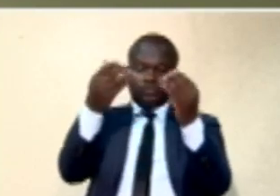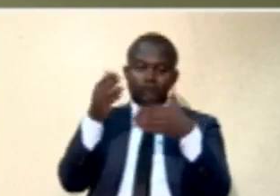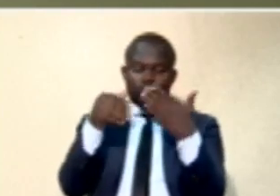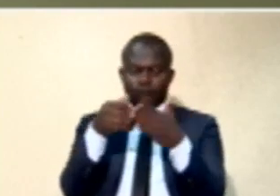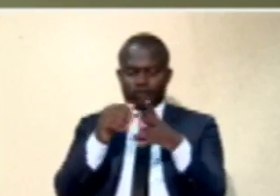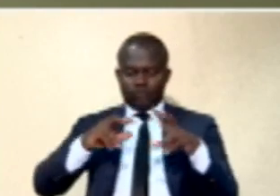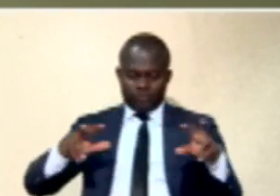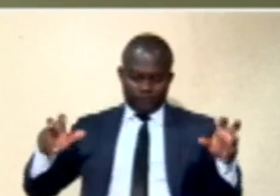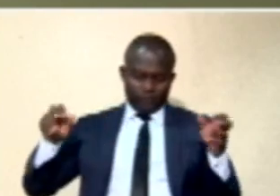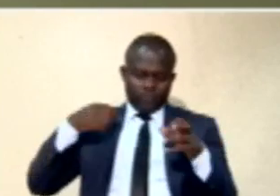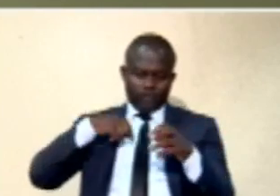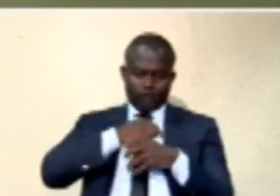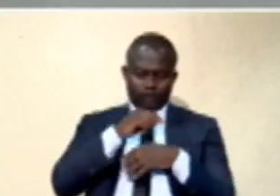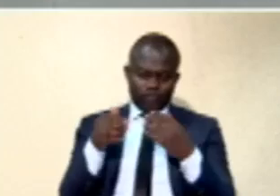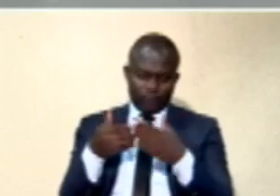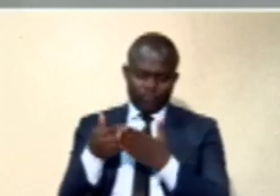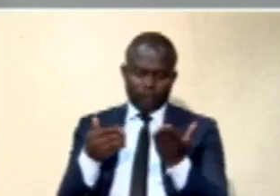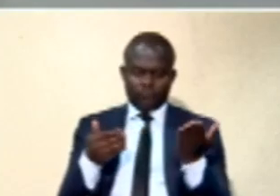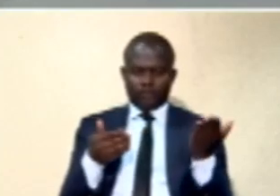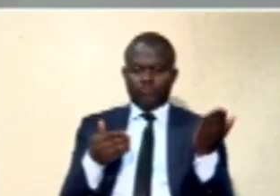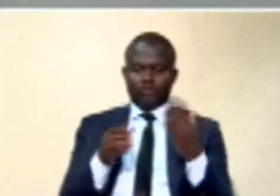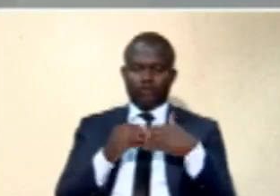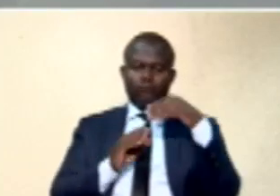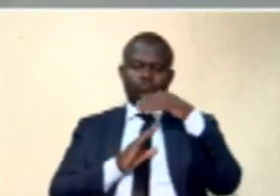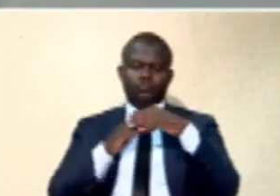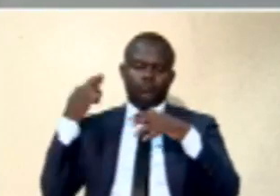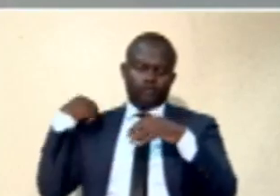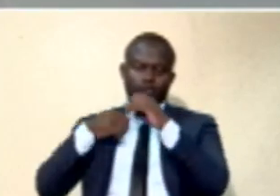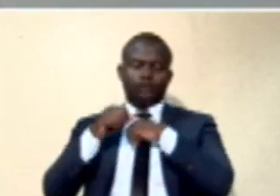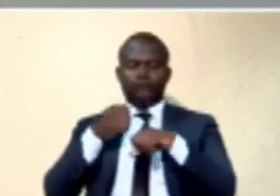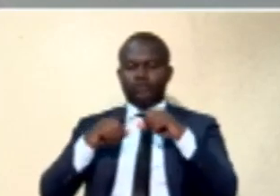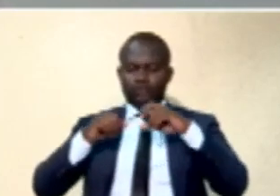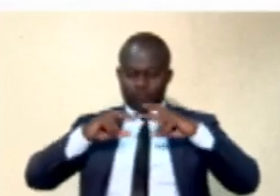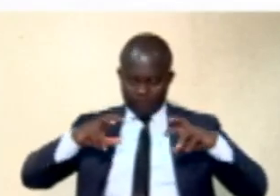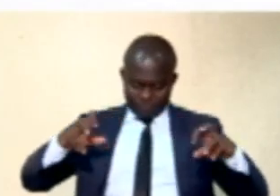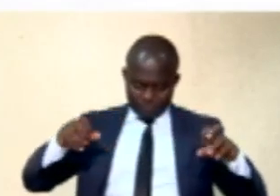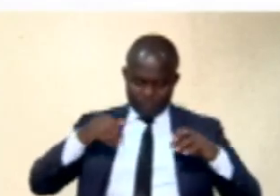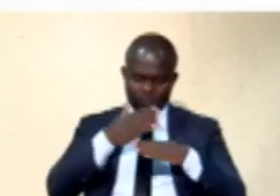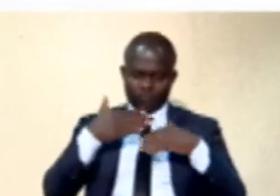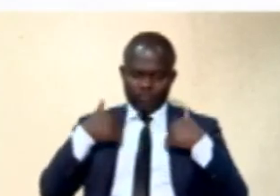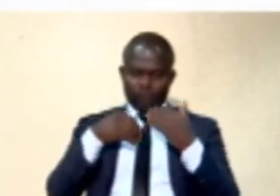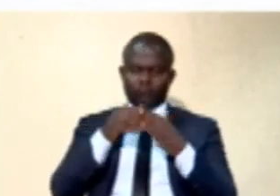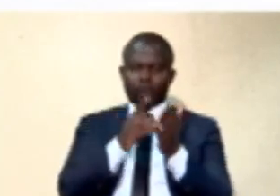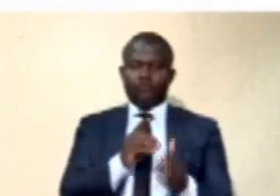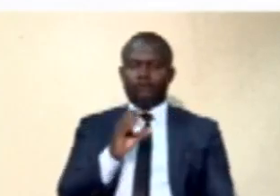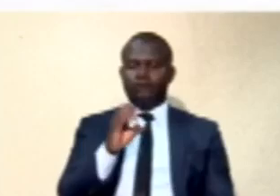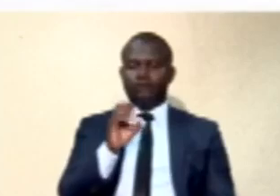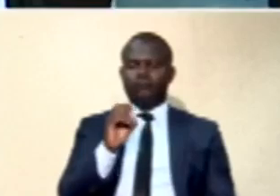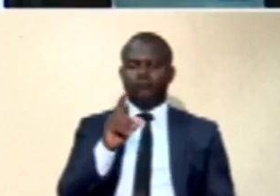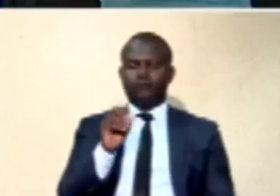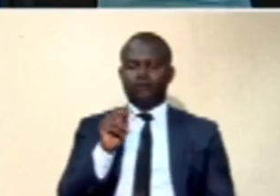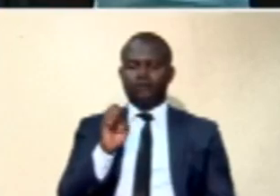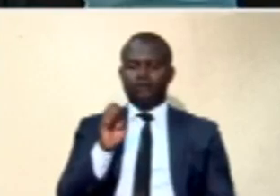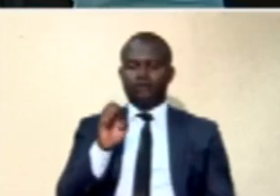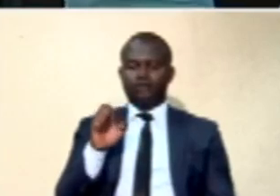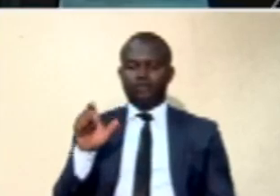yasuwe ibikoresho bihari, imiti ihari. Umuyobozi mukuru ushinzwe ibikorwa by'ubuvuzi muri Minisiteri y'Ubuzima Dr. Corneille Ntihabose